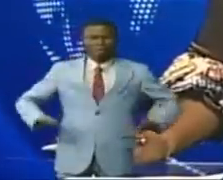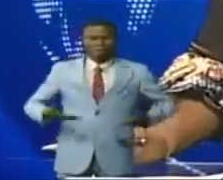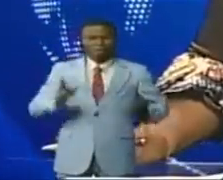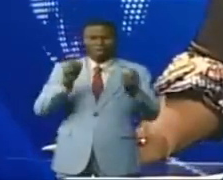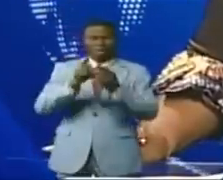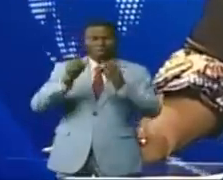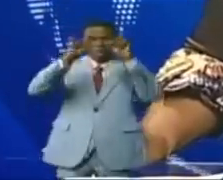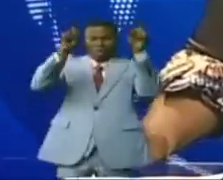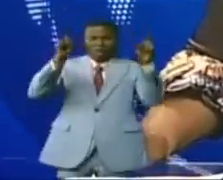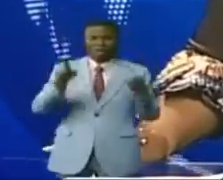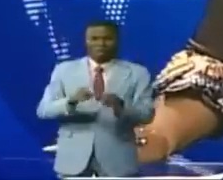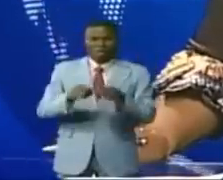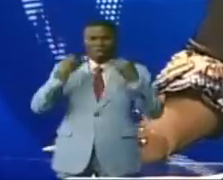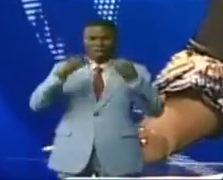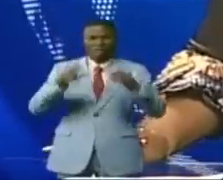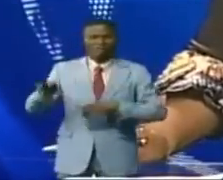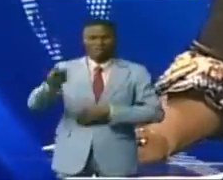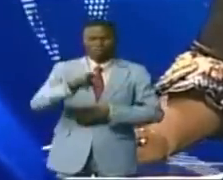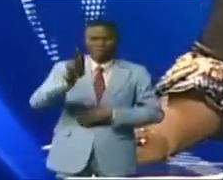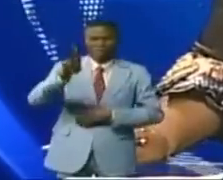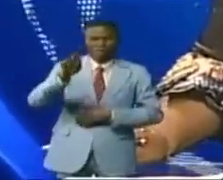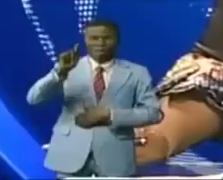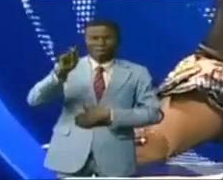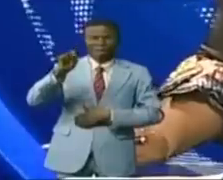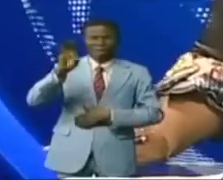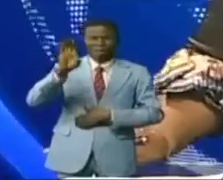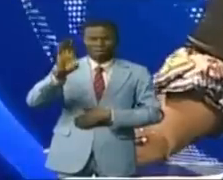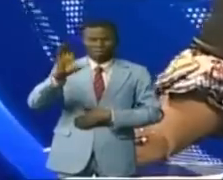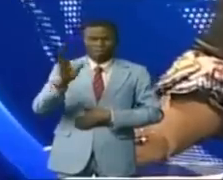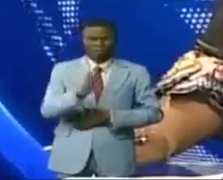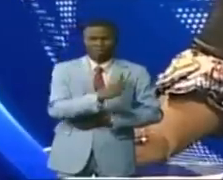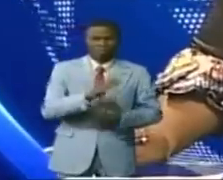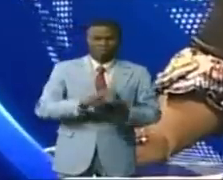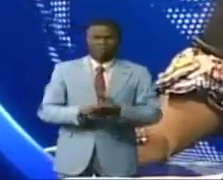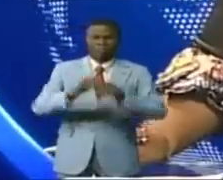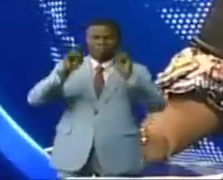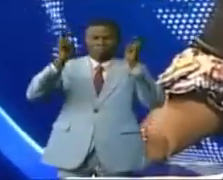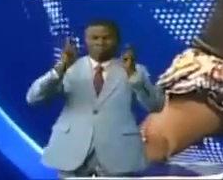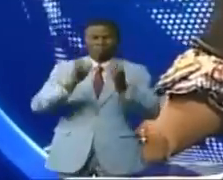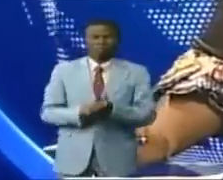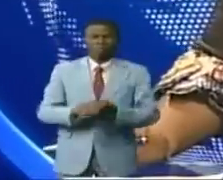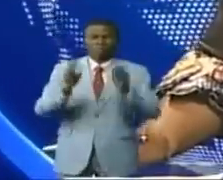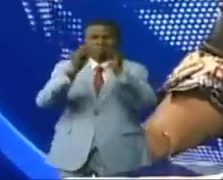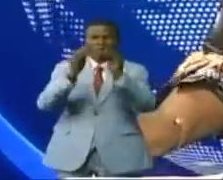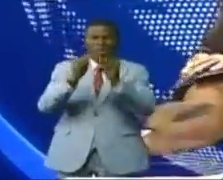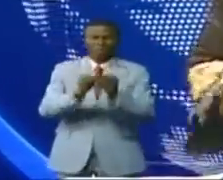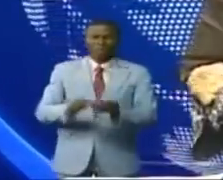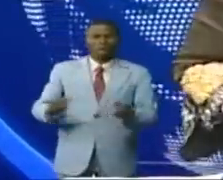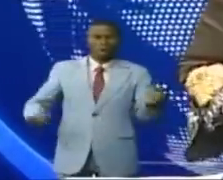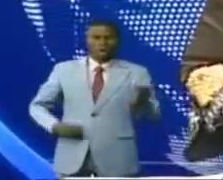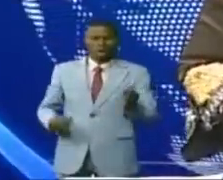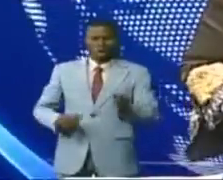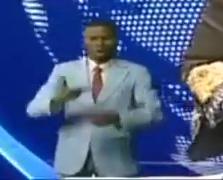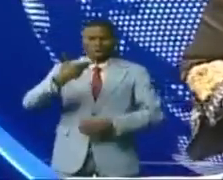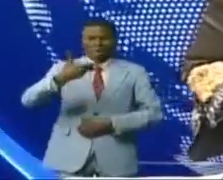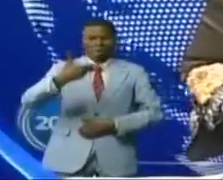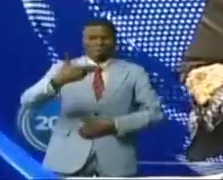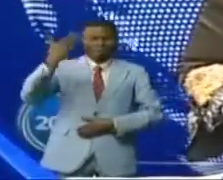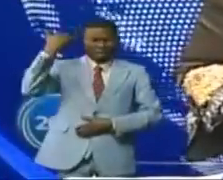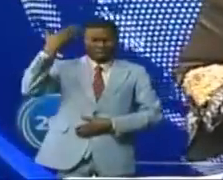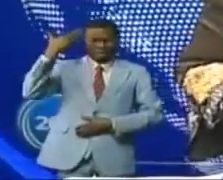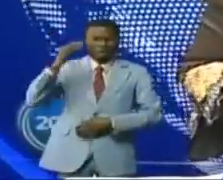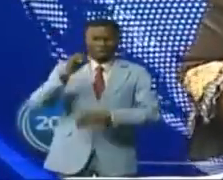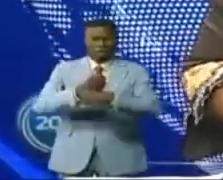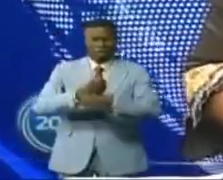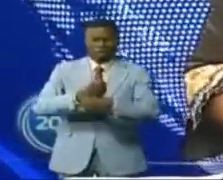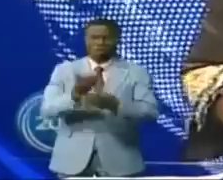grande édition d'informations sur la chaîne nationale. Le sommet de Luanda, tenu le mercredi dernier, a mis en place